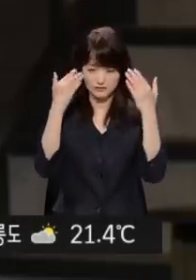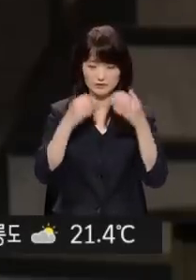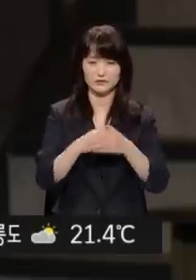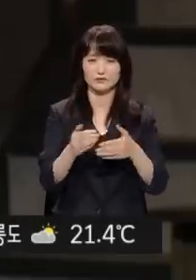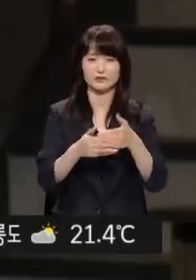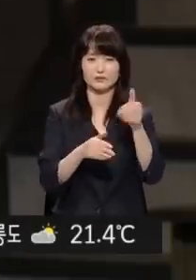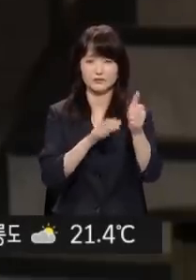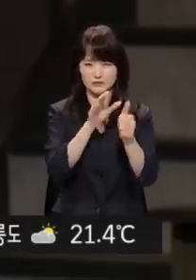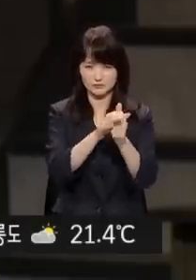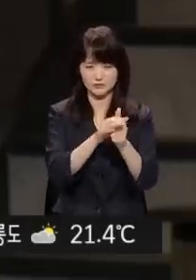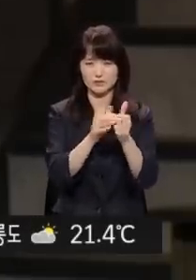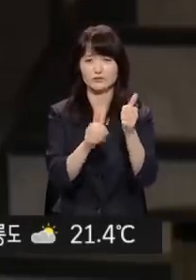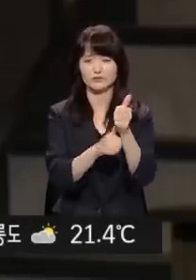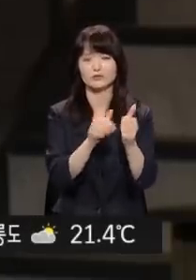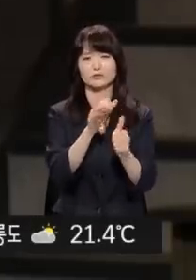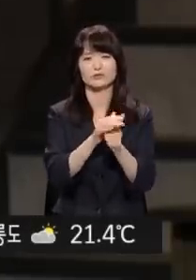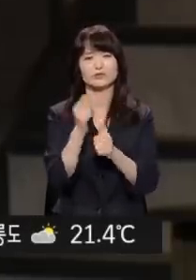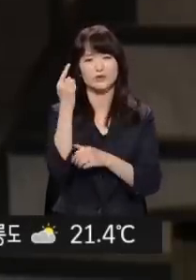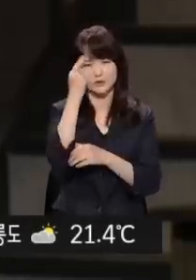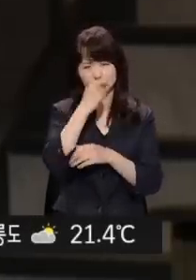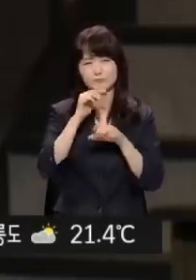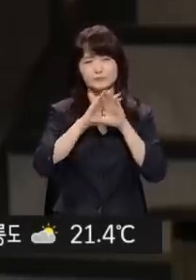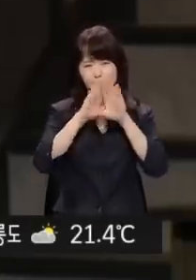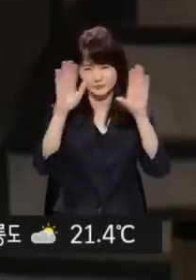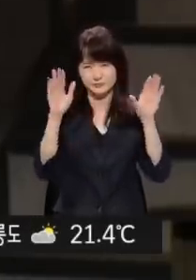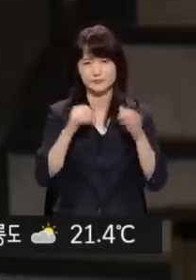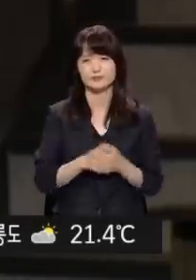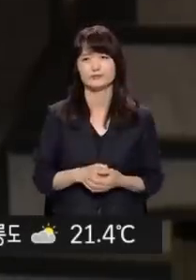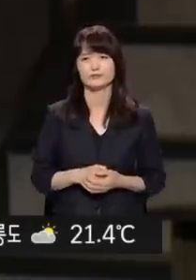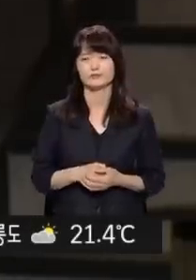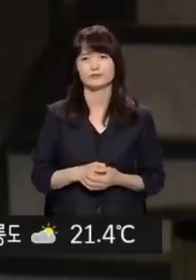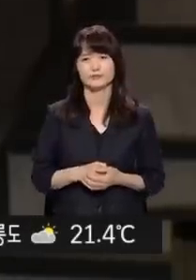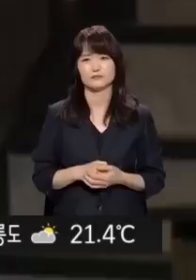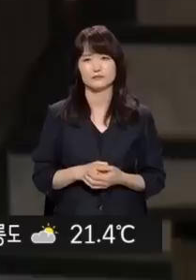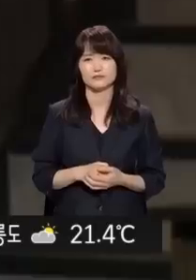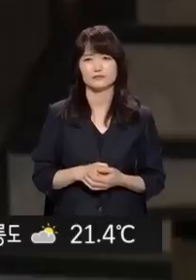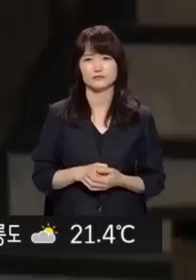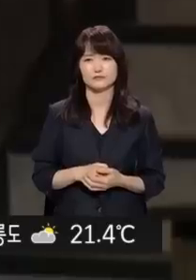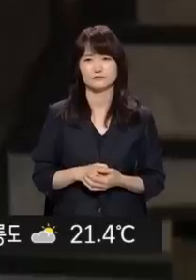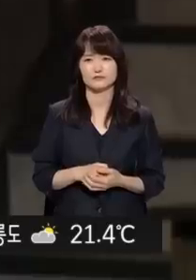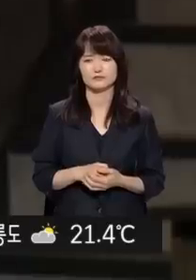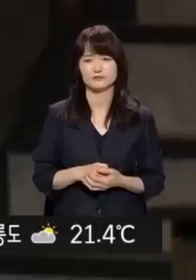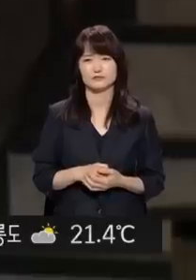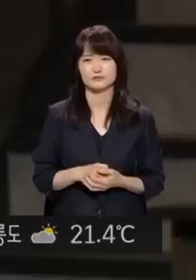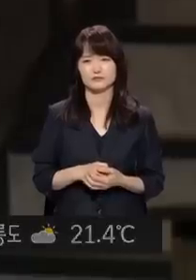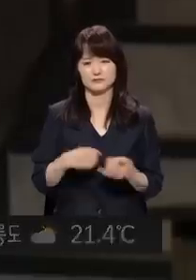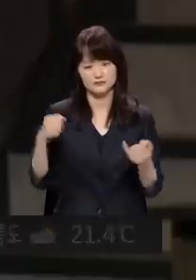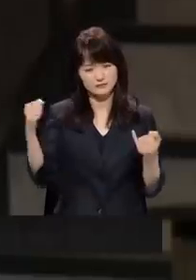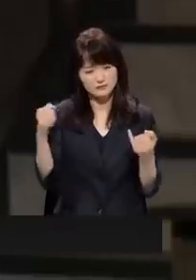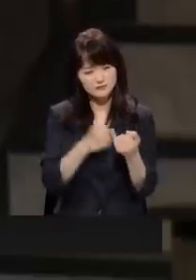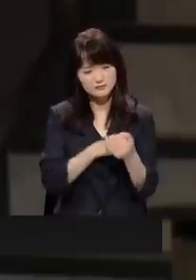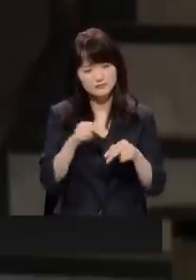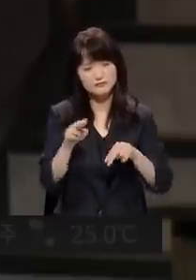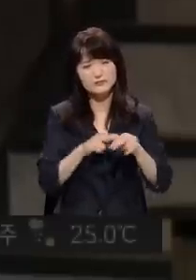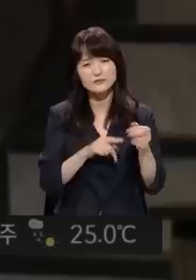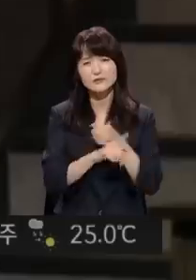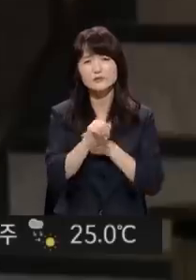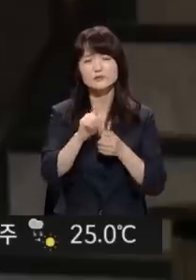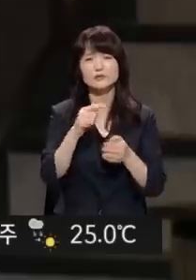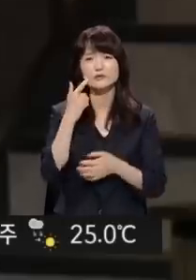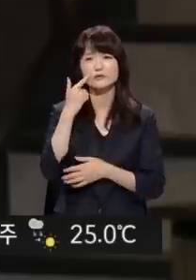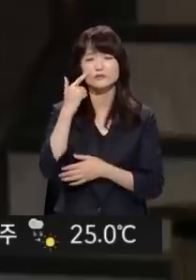모범적이었는데 실제로 이제 그 때리는 이유를 갖다 대야 될 거 아닙니까 물론 뭐이 그